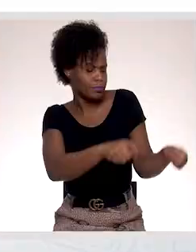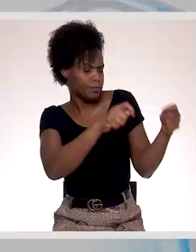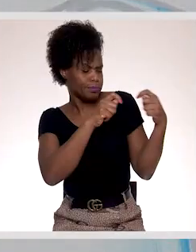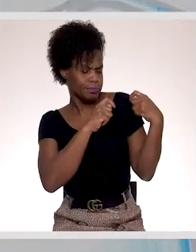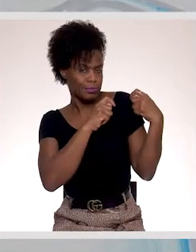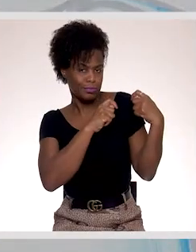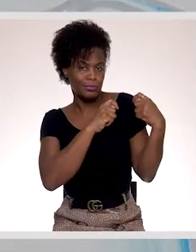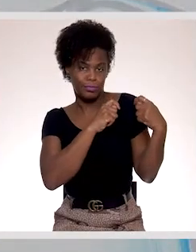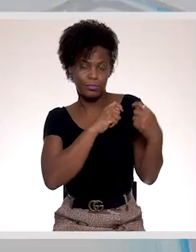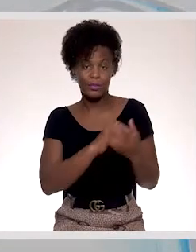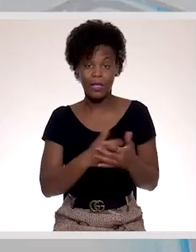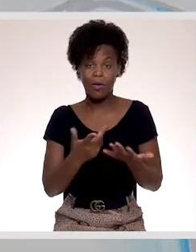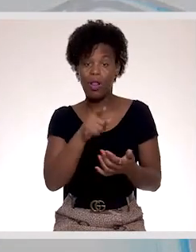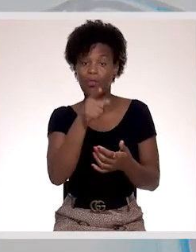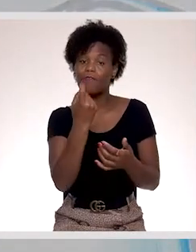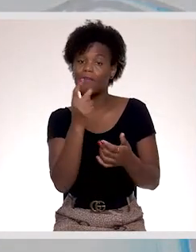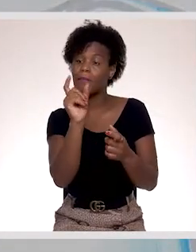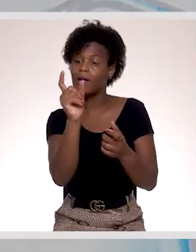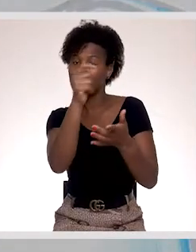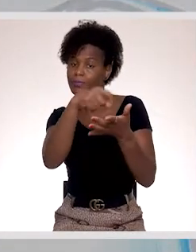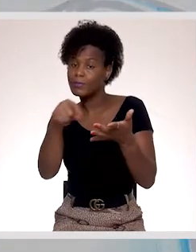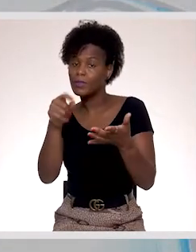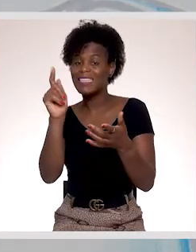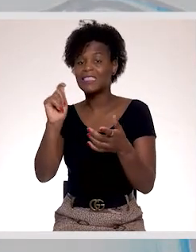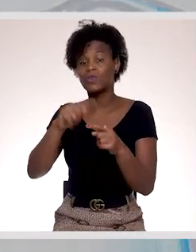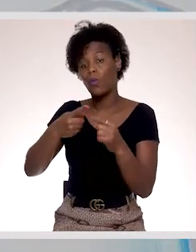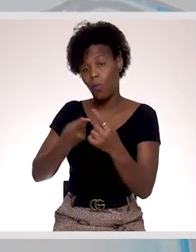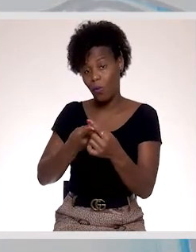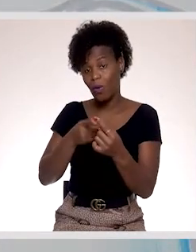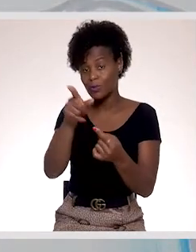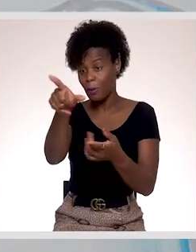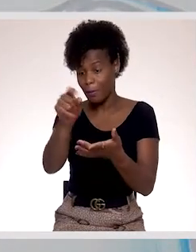couvrir. Maintenant, à toi de compléter. On a vu les saisons.